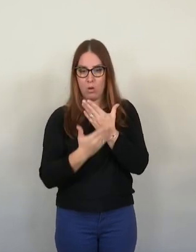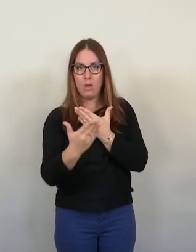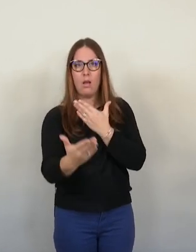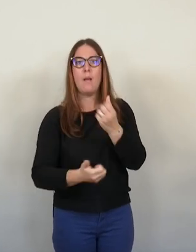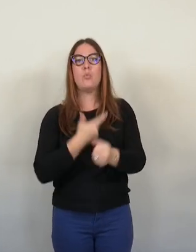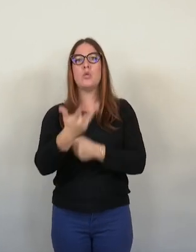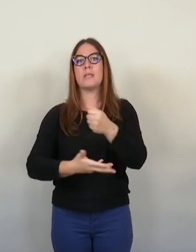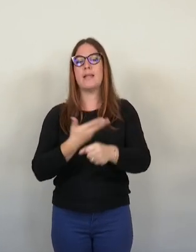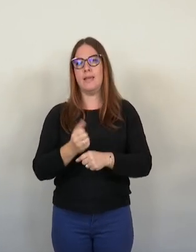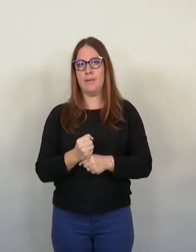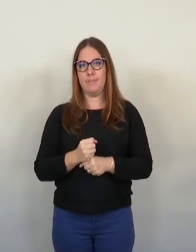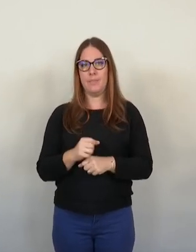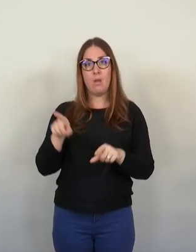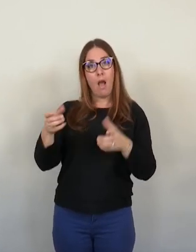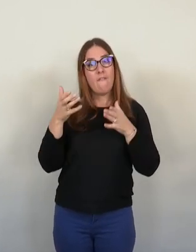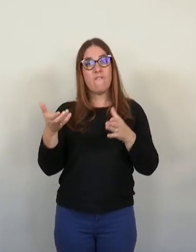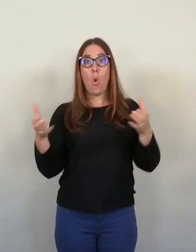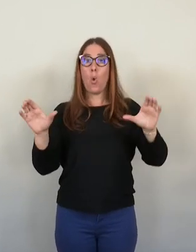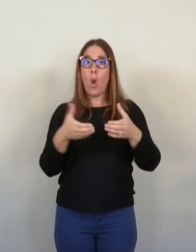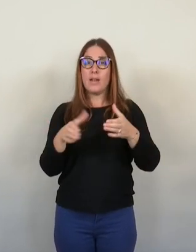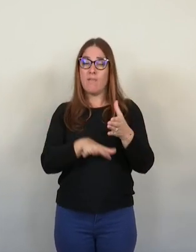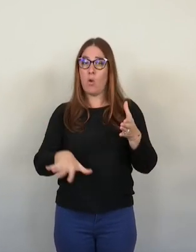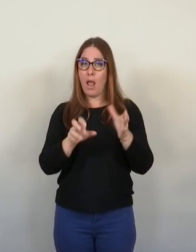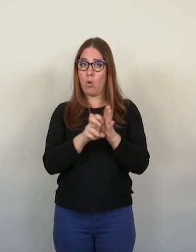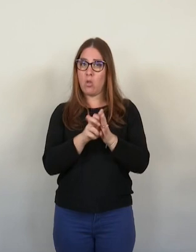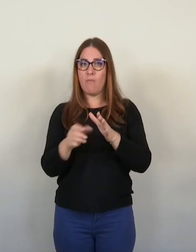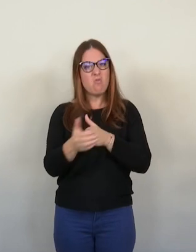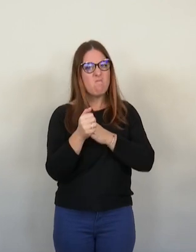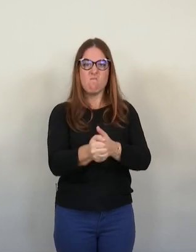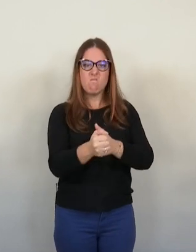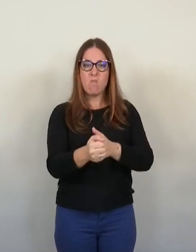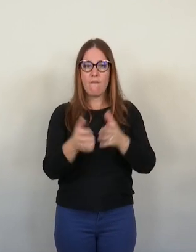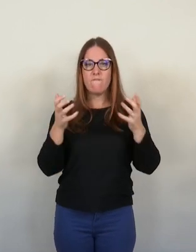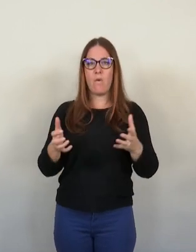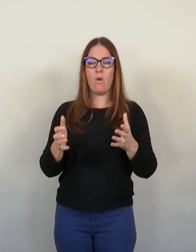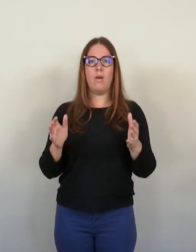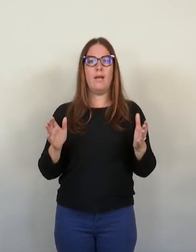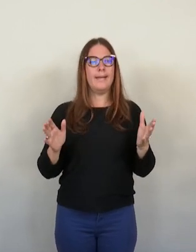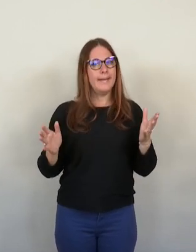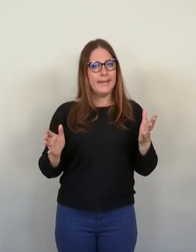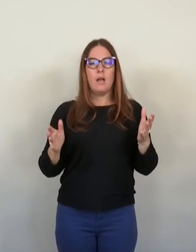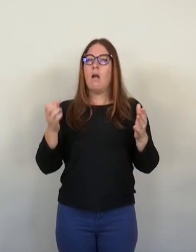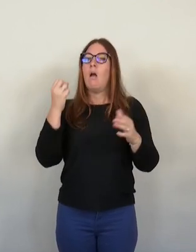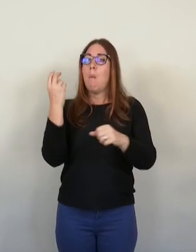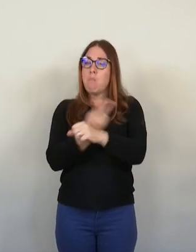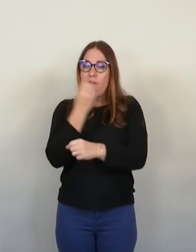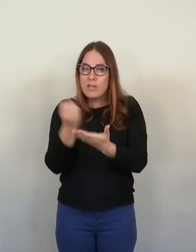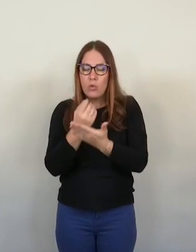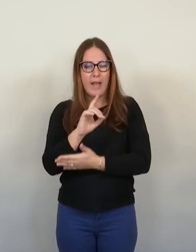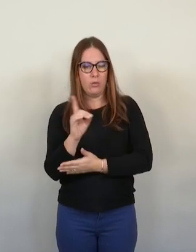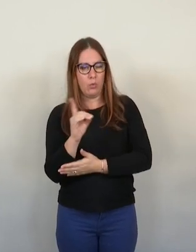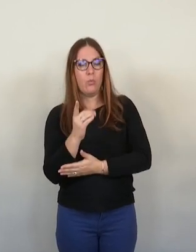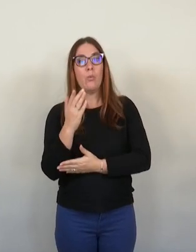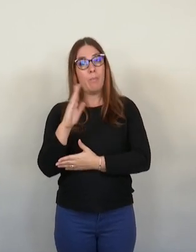semblez par ailleurs vouloir jouer les meneurs au sein du collectif local en soit ces deux points sont très loin d'être de mauvaises nouvelles à moins qu'il ne